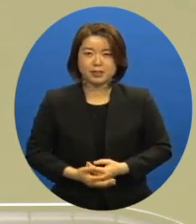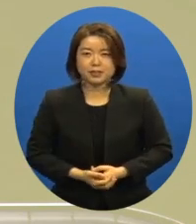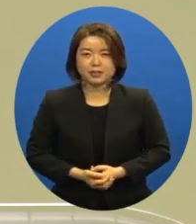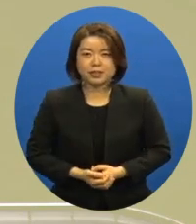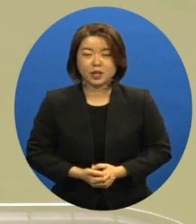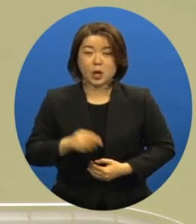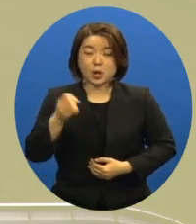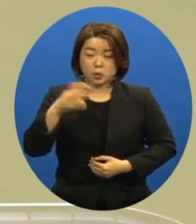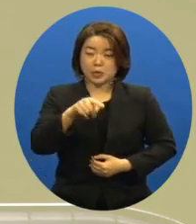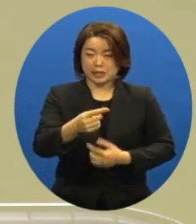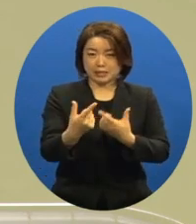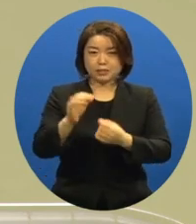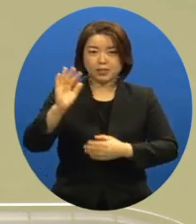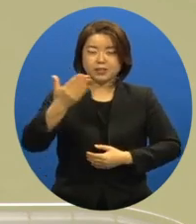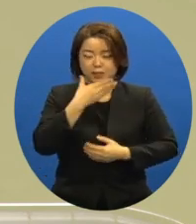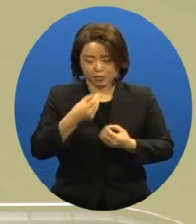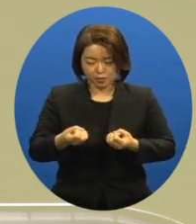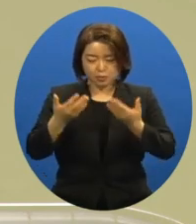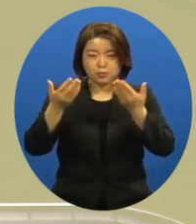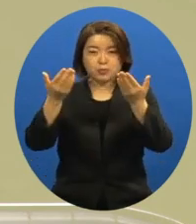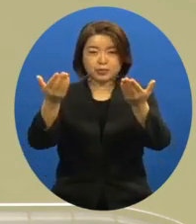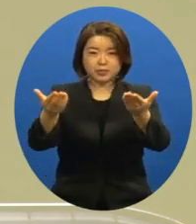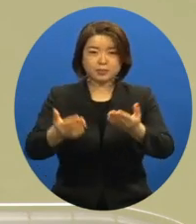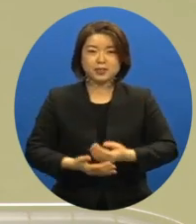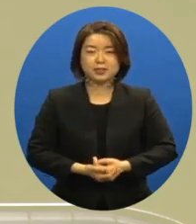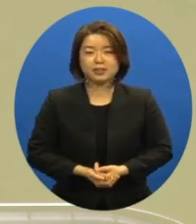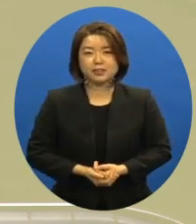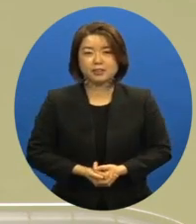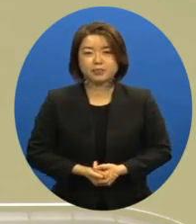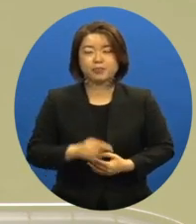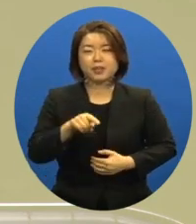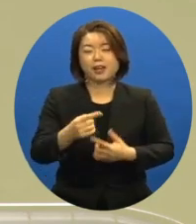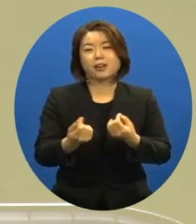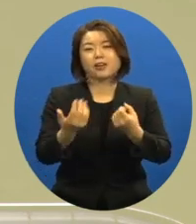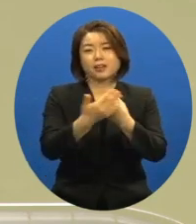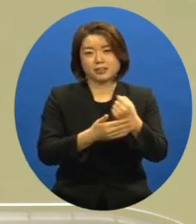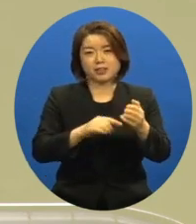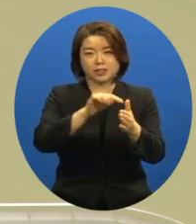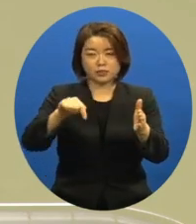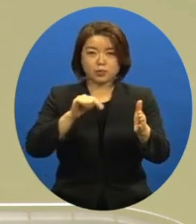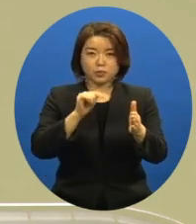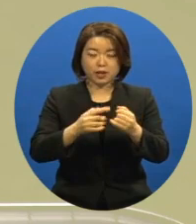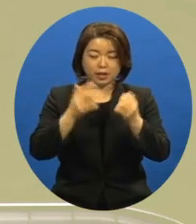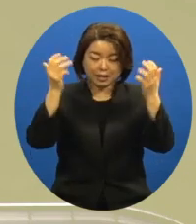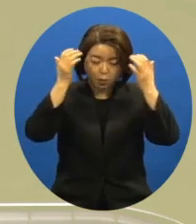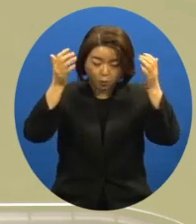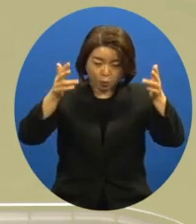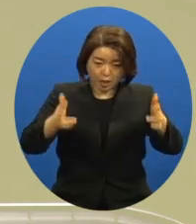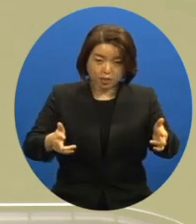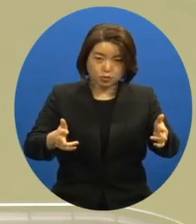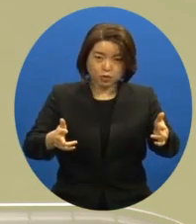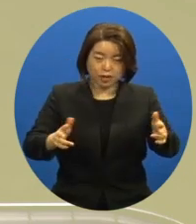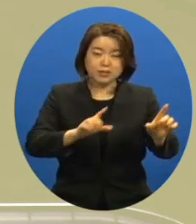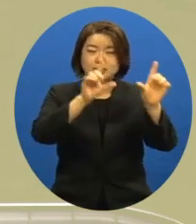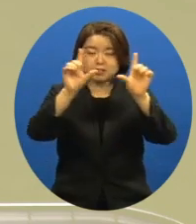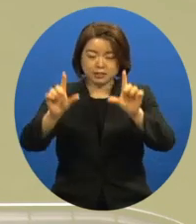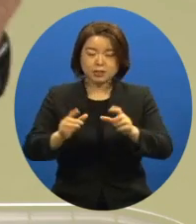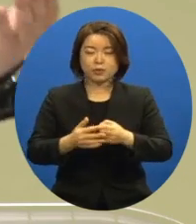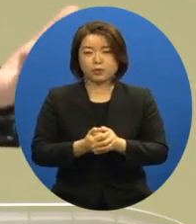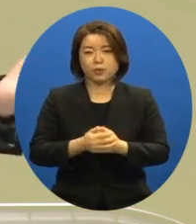또 그렇게 되기를 축복합니다. 그런 은혜 속에 고난주간을 보내고